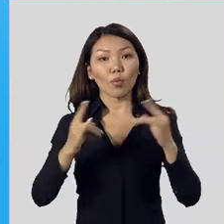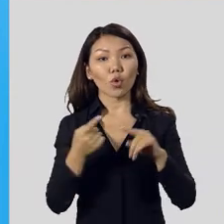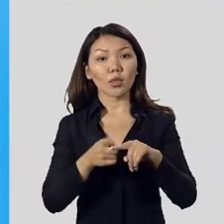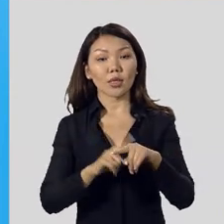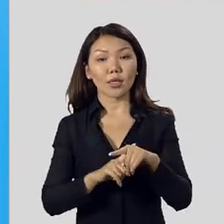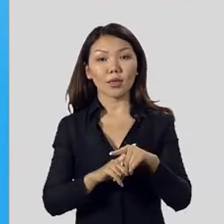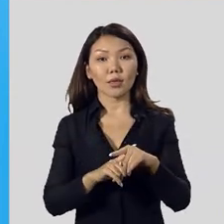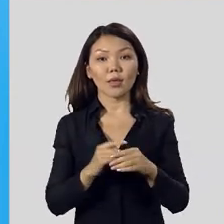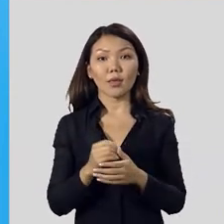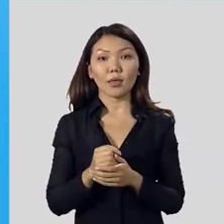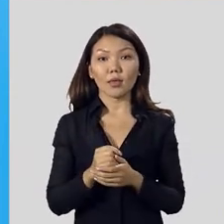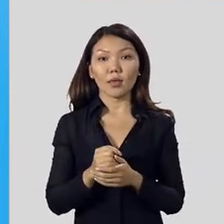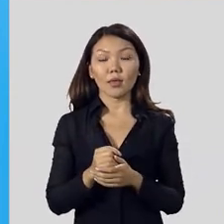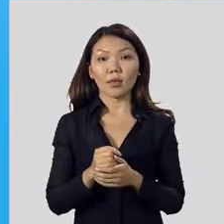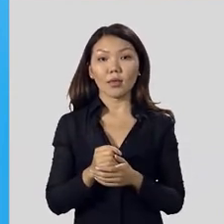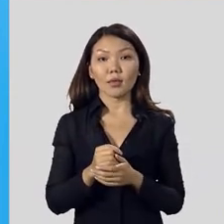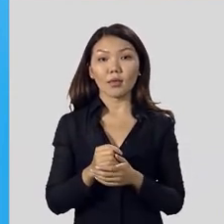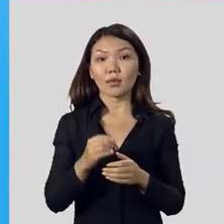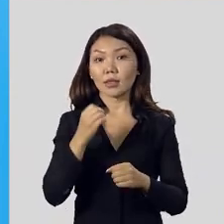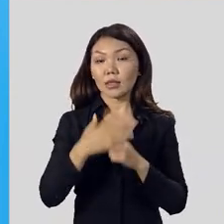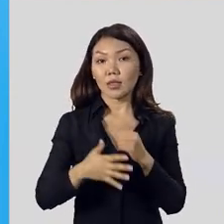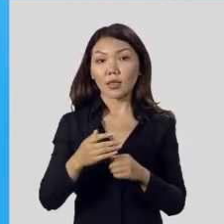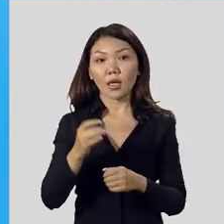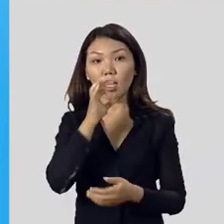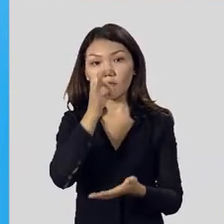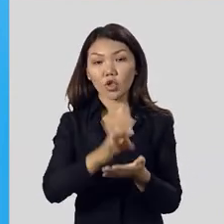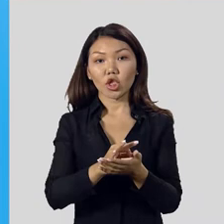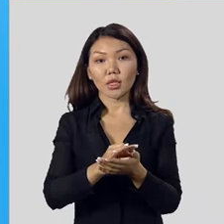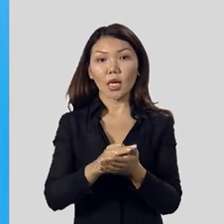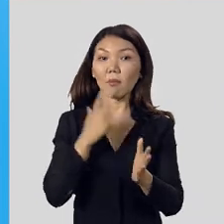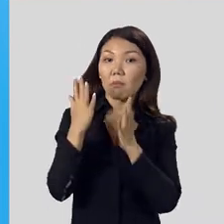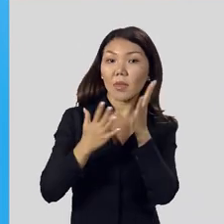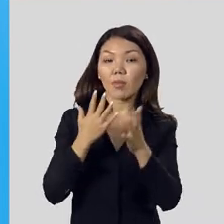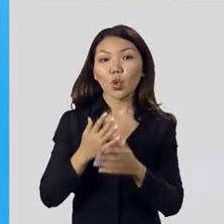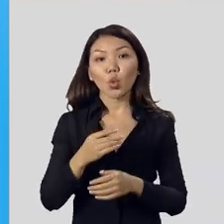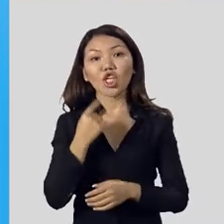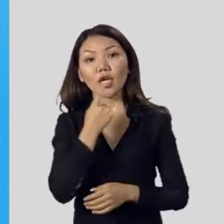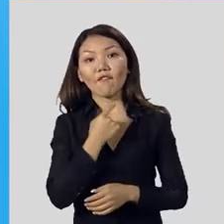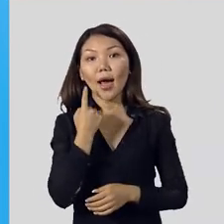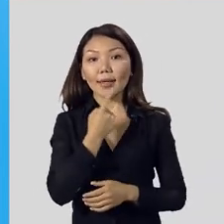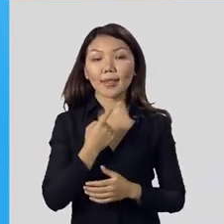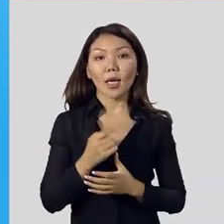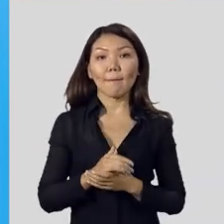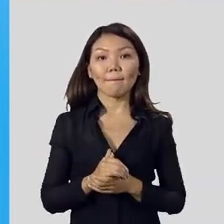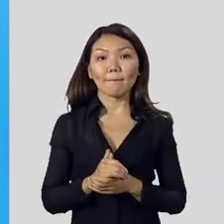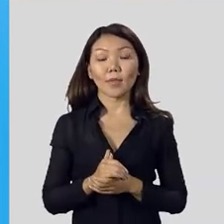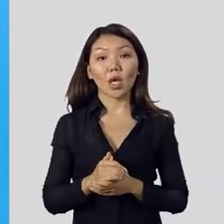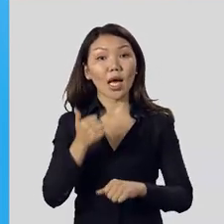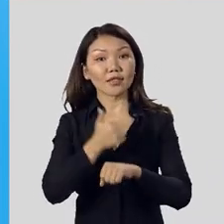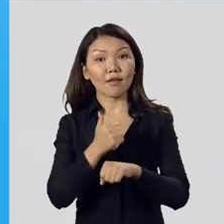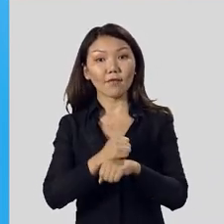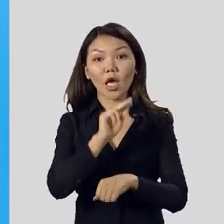центры, отвечающие за мимику и жевание. Но основная функция